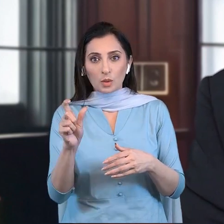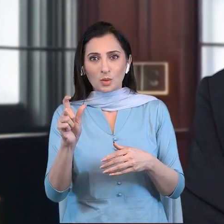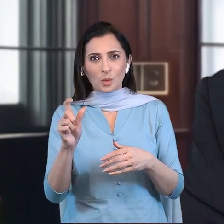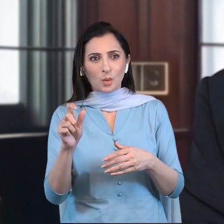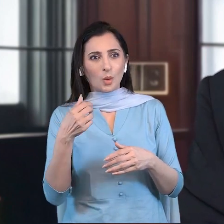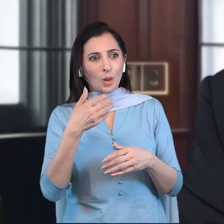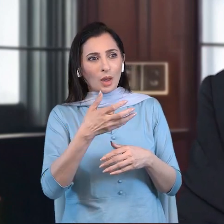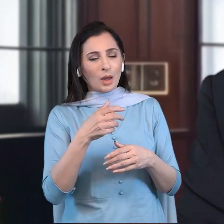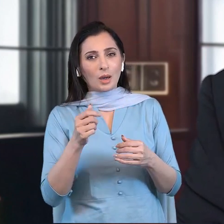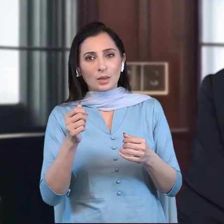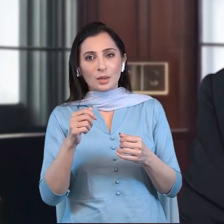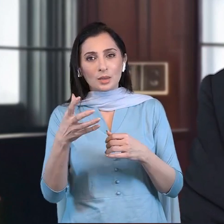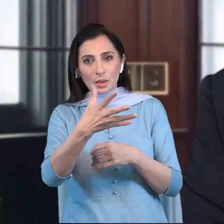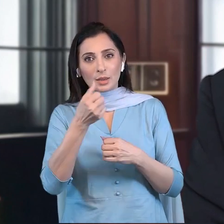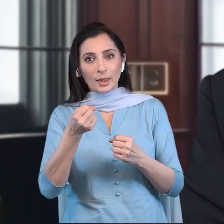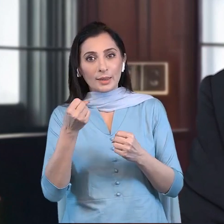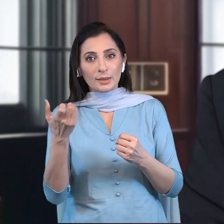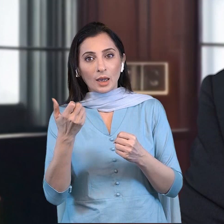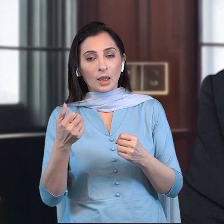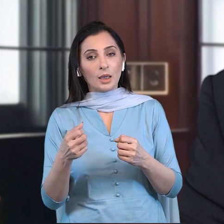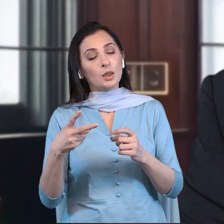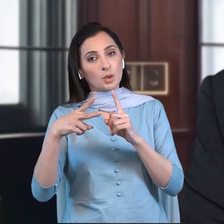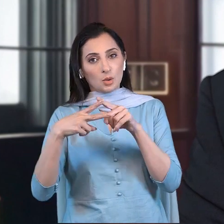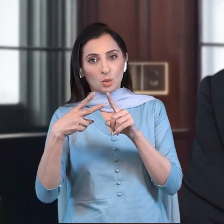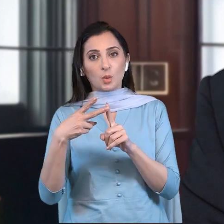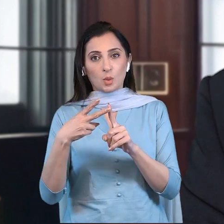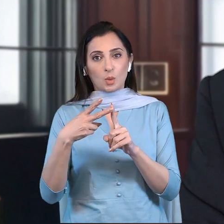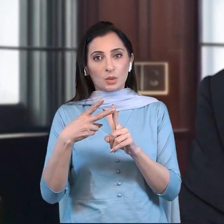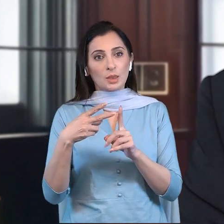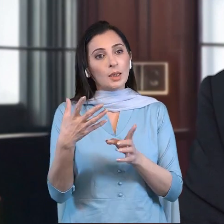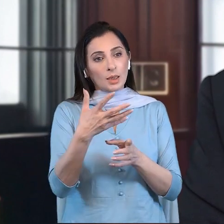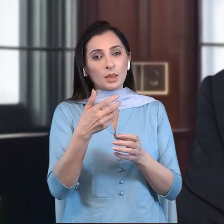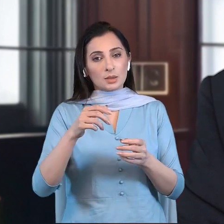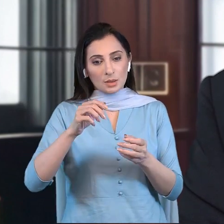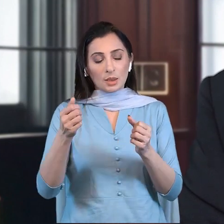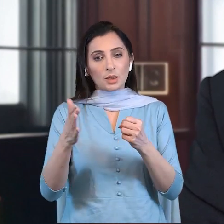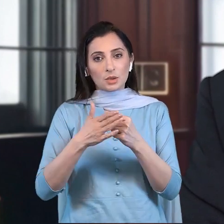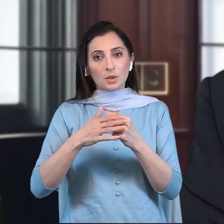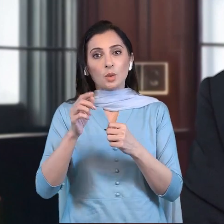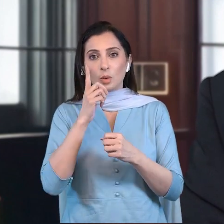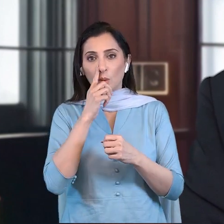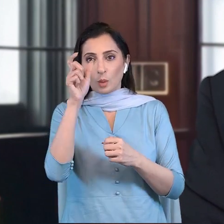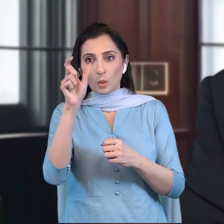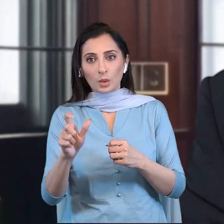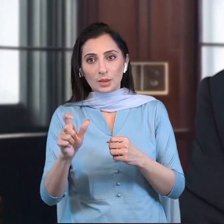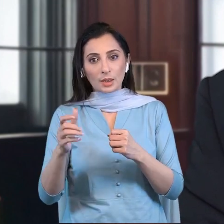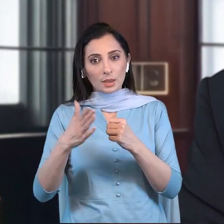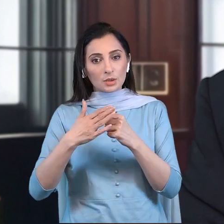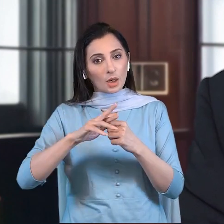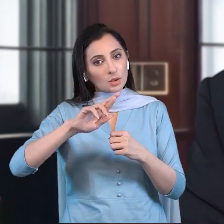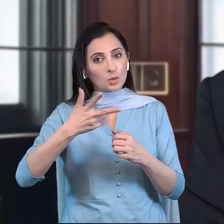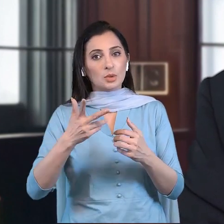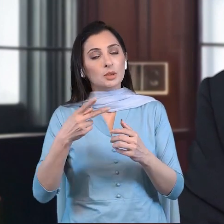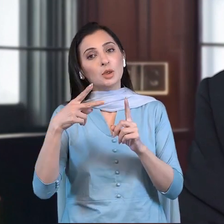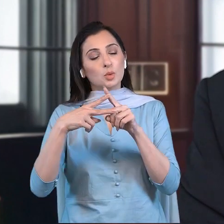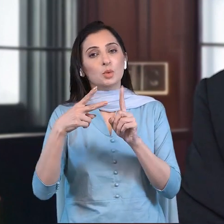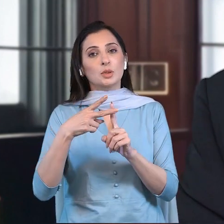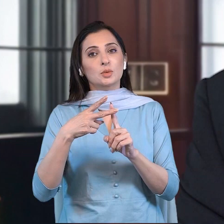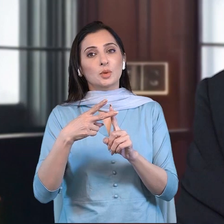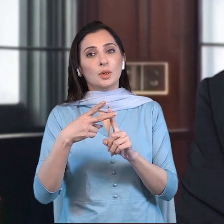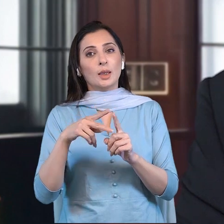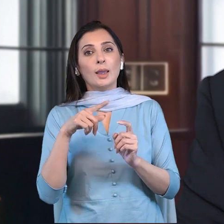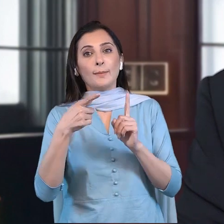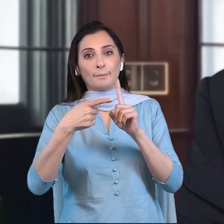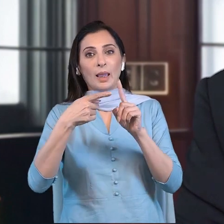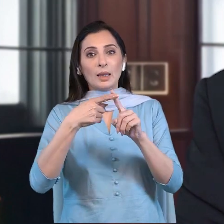کو رائٹ دیا ہوگا تو وہ سیدھا جائیں گی یونین کونسل کے دفتر، اور وہاں جا کے اپنی ڈائیورس پروسیڈنگ شروع